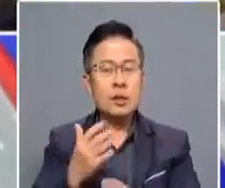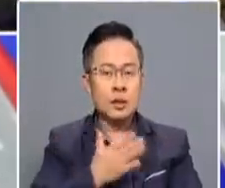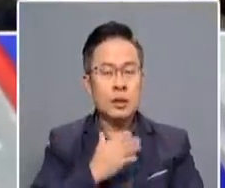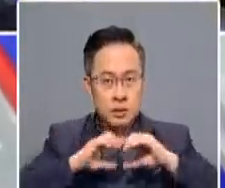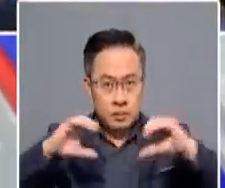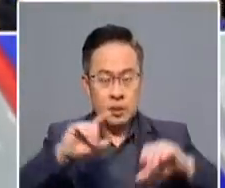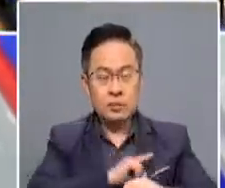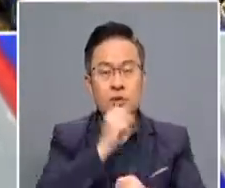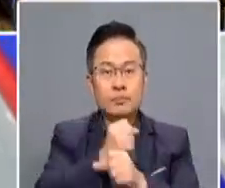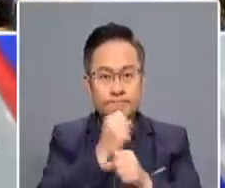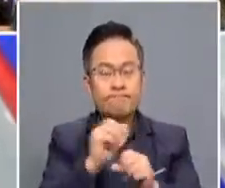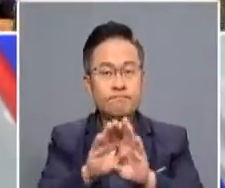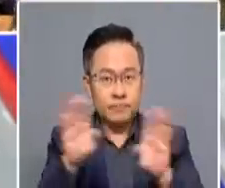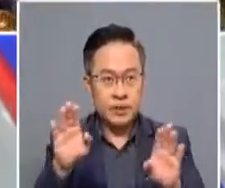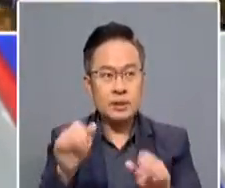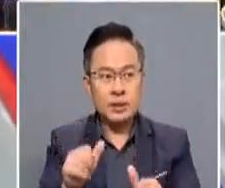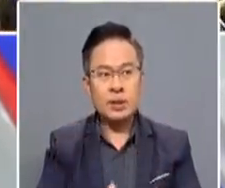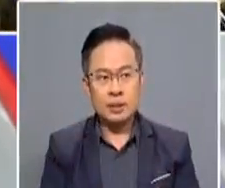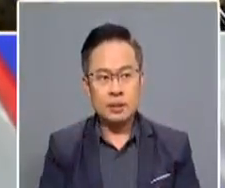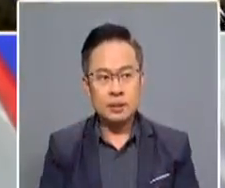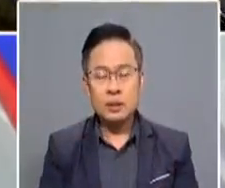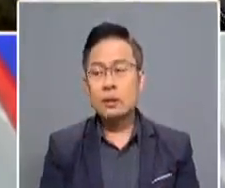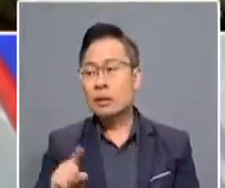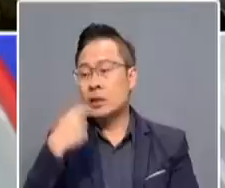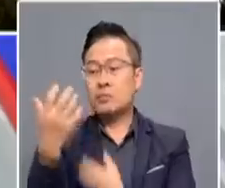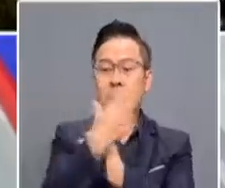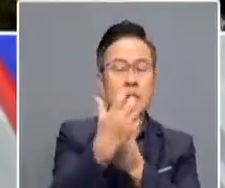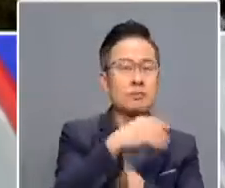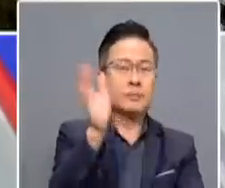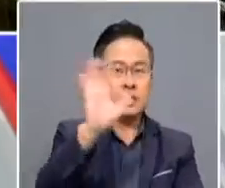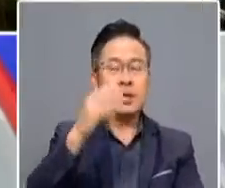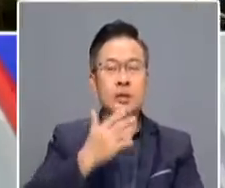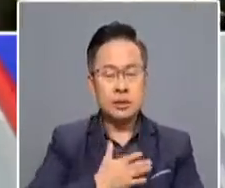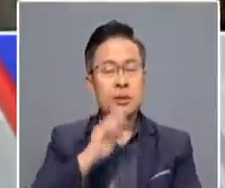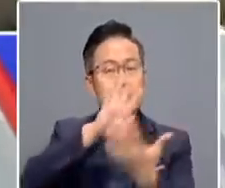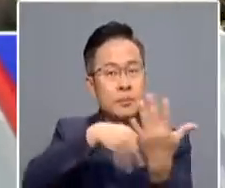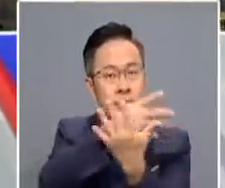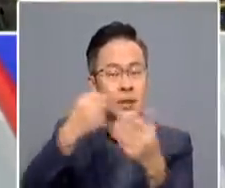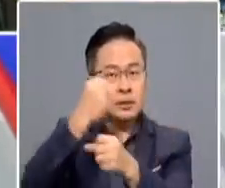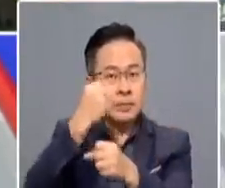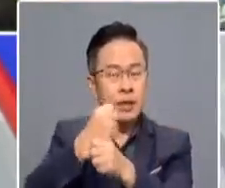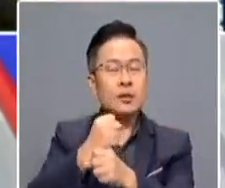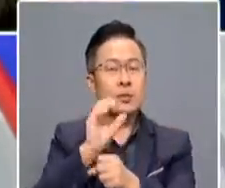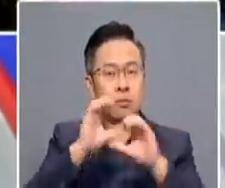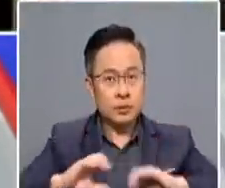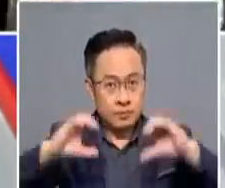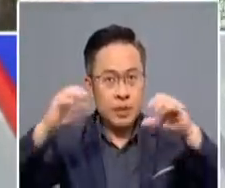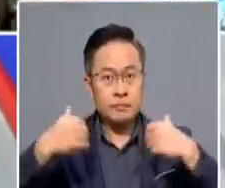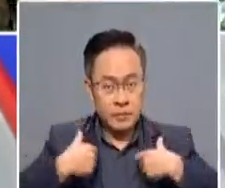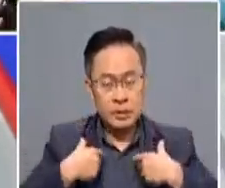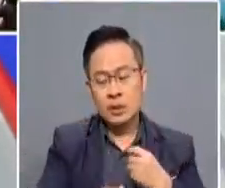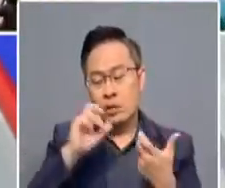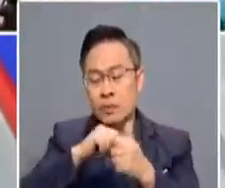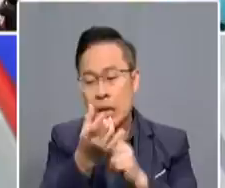งนี้นะครับเพราะคงไม่ได้ทำตามแรงกดดันของใครนะรัฐบาลก็มีแนวคิดอย่างนี้อยู่แล้วเพื่อจะเอาข้อเท็จจริงมา